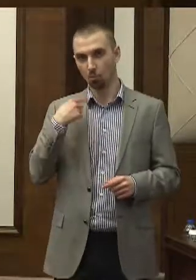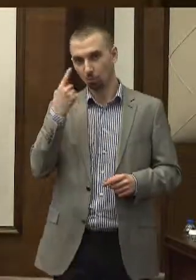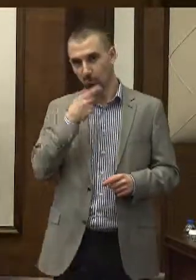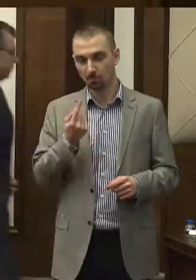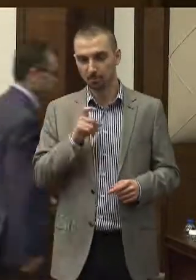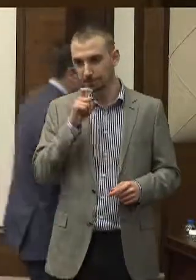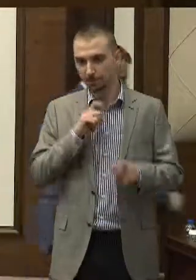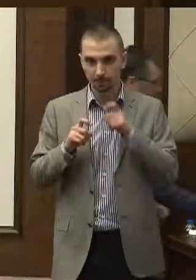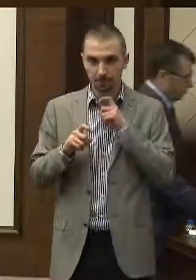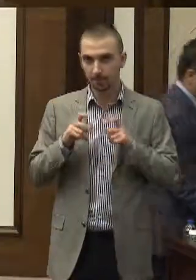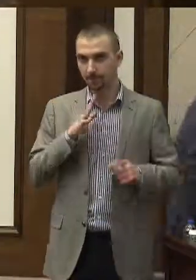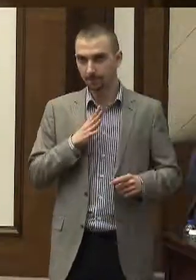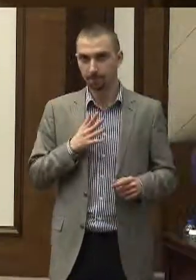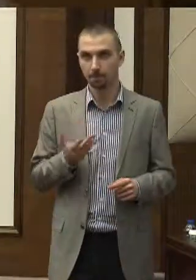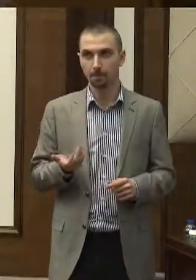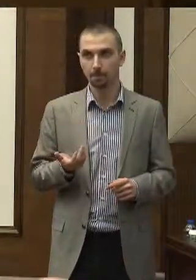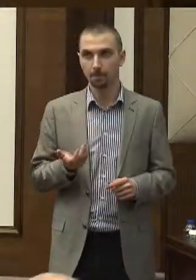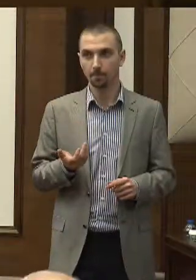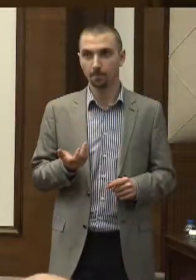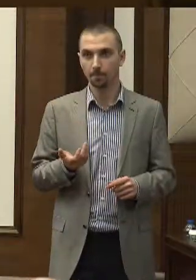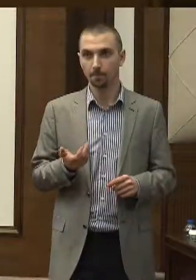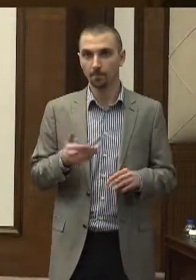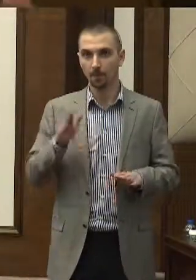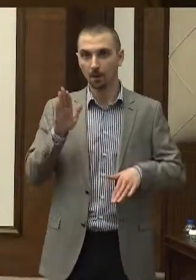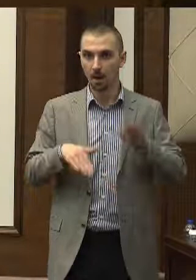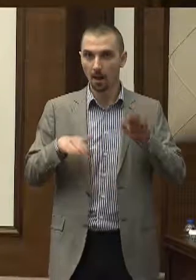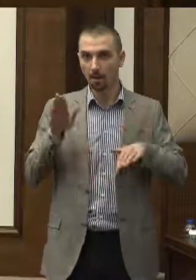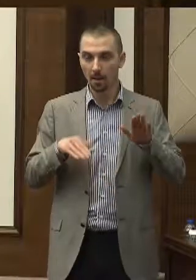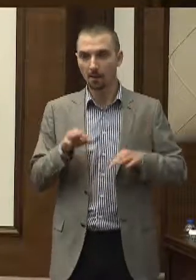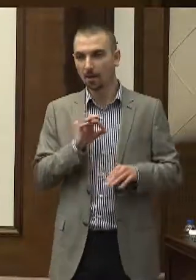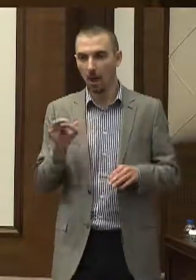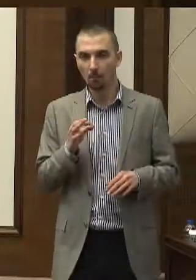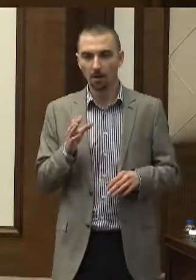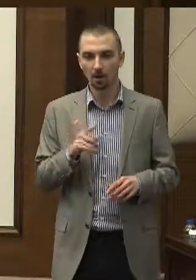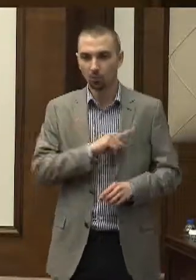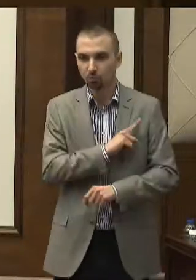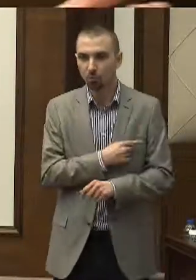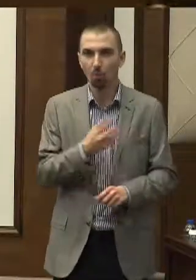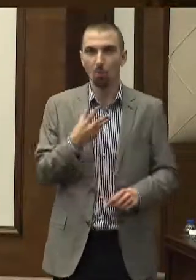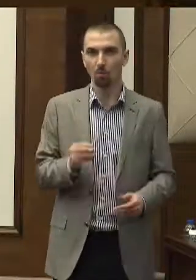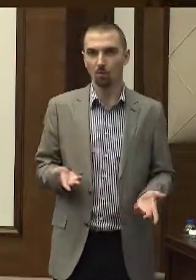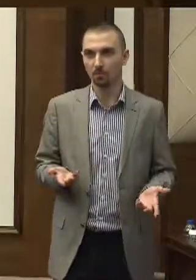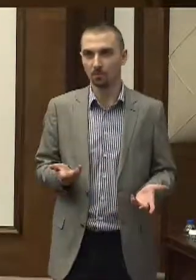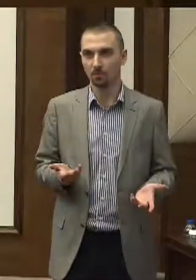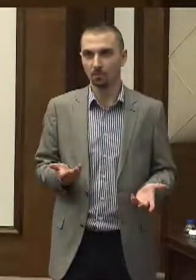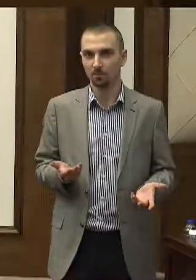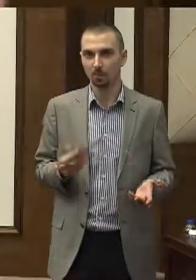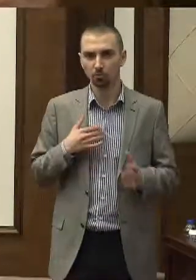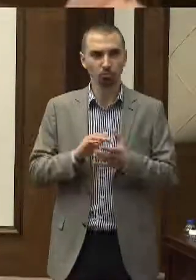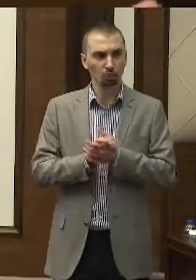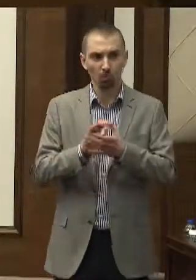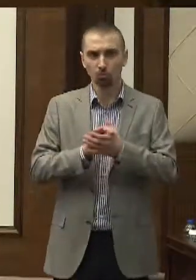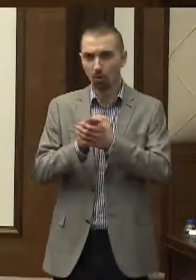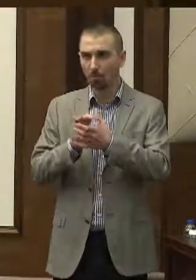Reklama, yaptığımız işlerin reklamını beceremiyoruz. Halbuki niye bizim bu kadar çıkan şampiyonları,